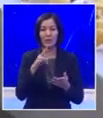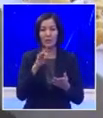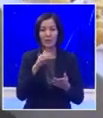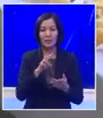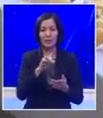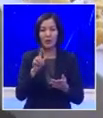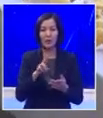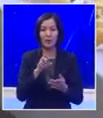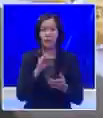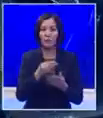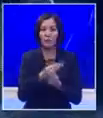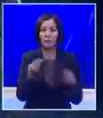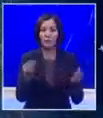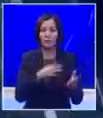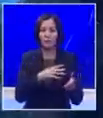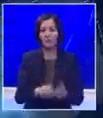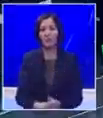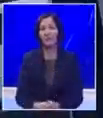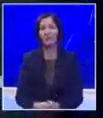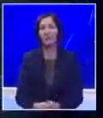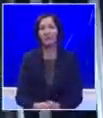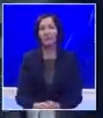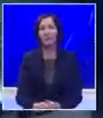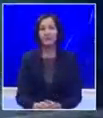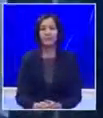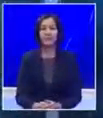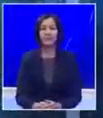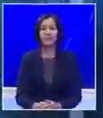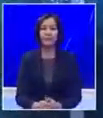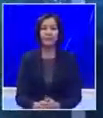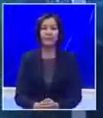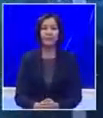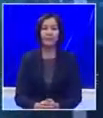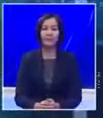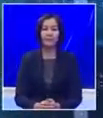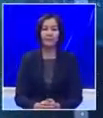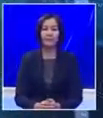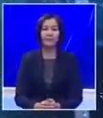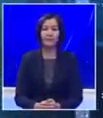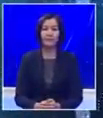Наурыз көже таратылды. Амина Құдайберген, Абылай Құттықбай, Жетісу телеарнасы.